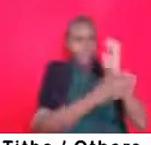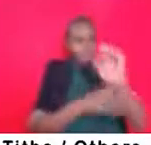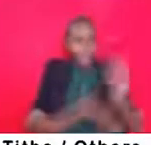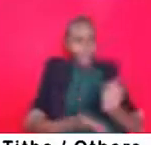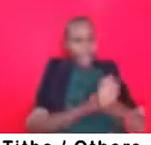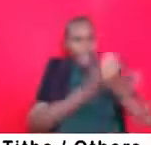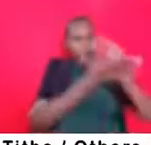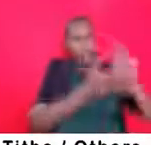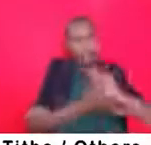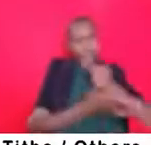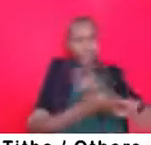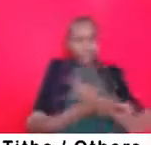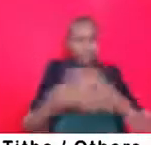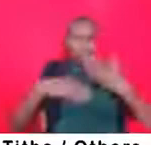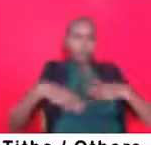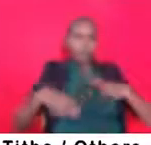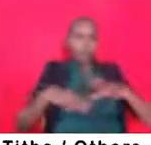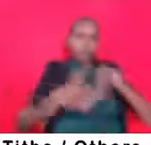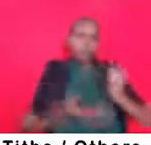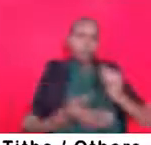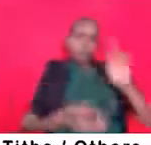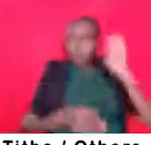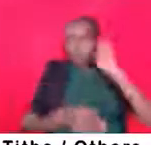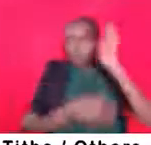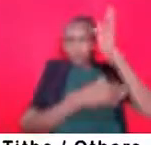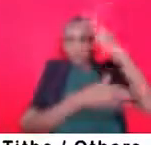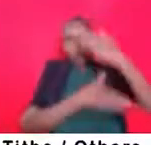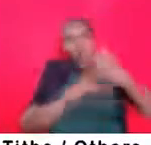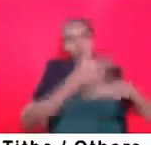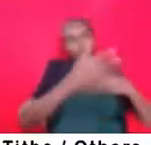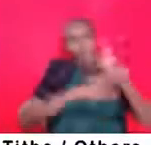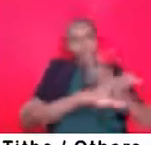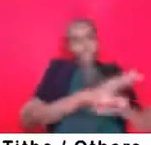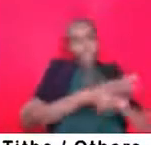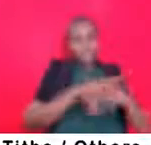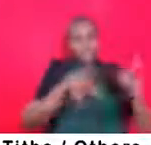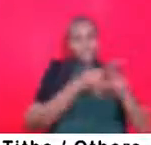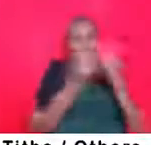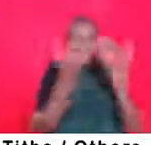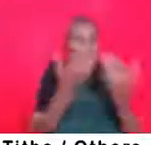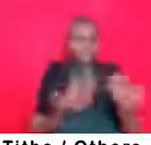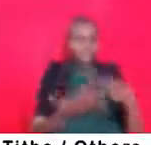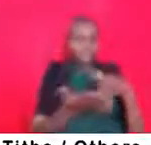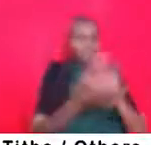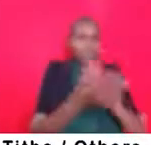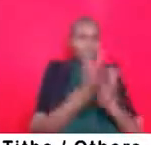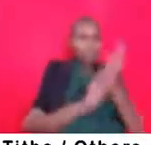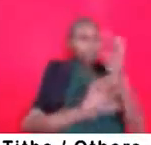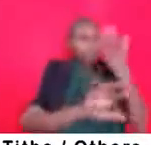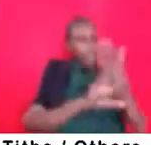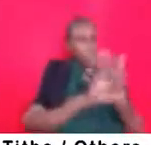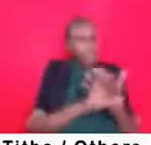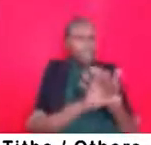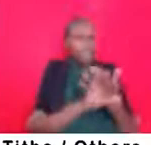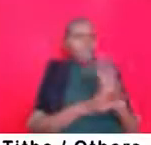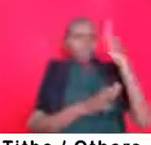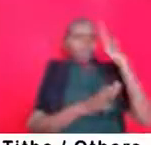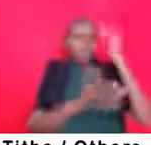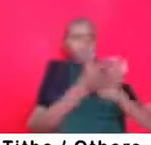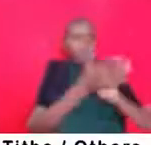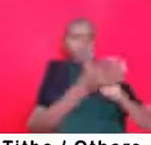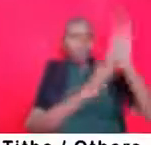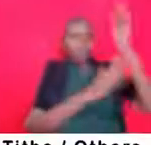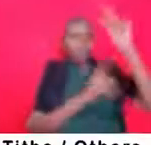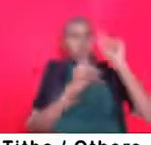Tusaidie sisi wanyonge kukutii kila wakati. Hata mambo yanapoonekana kuwa makubwa, tujue ya kwamba